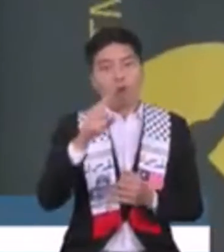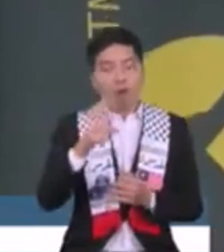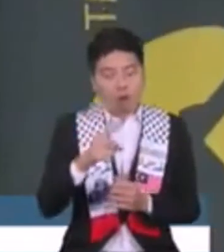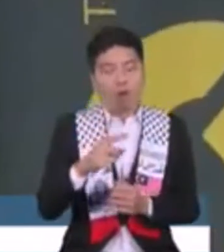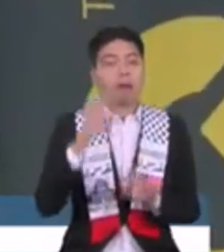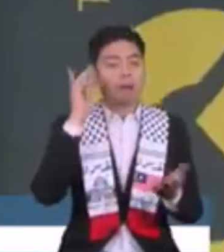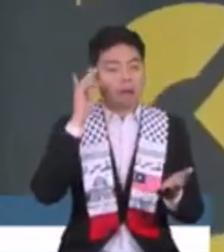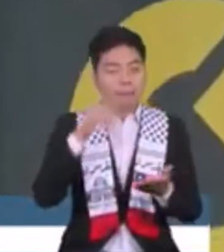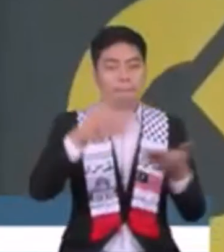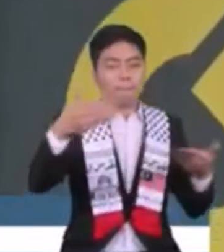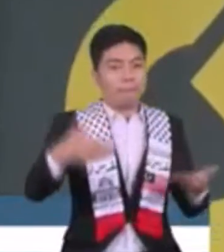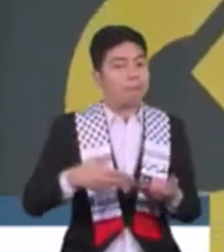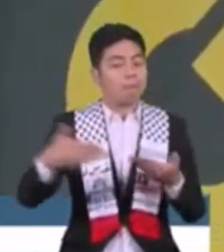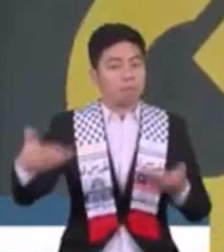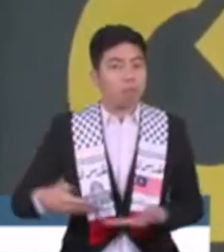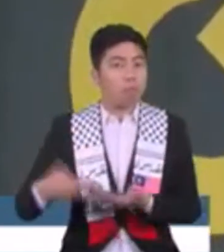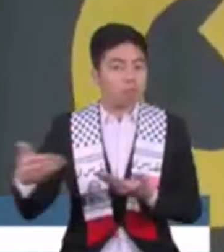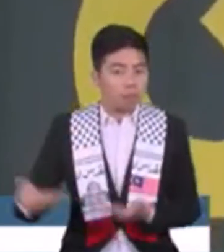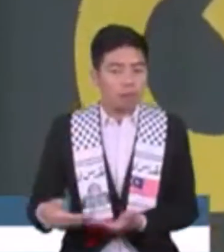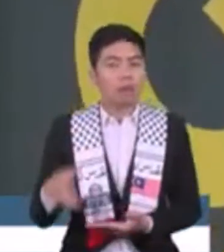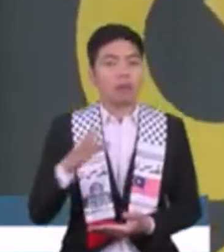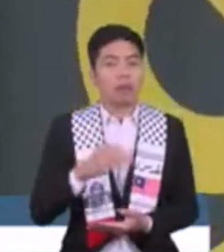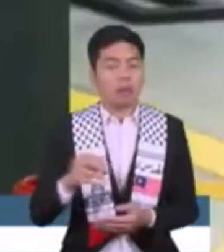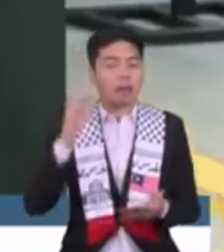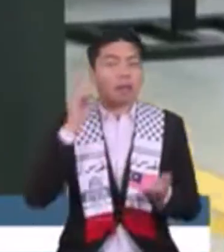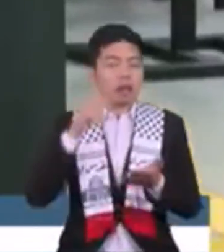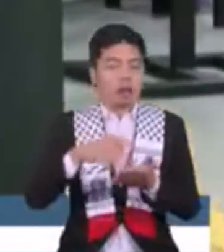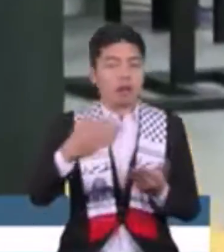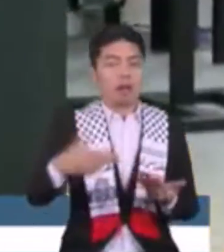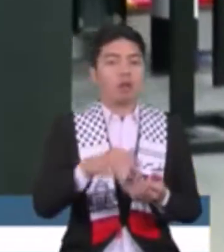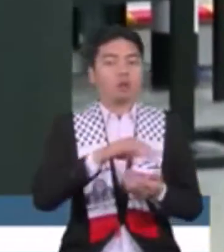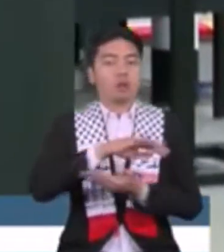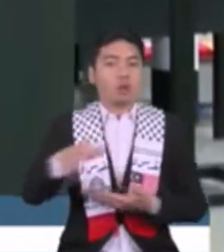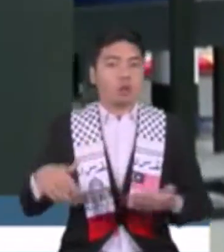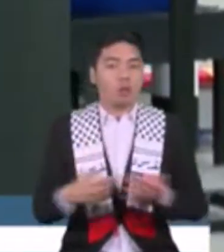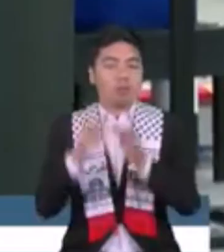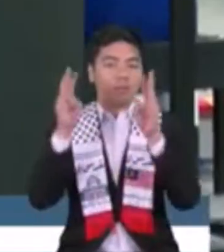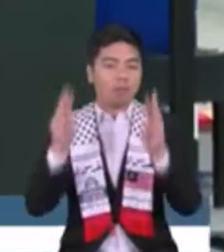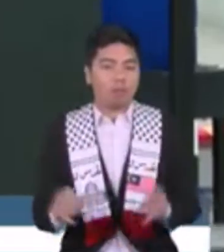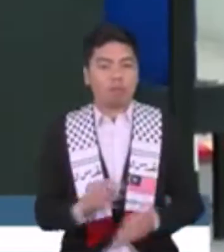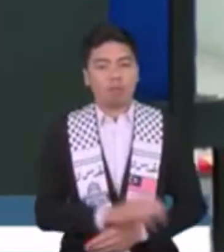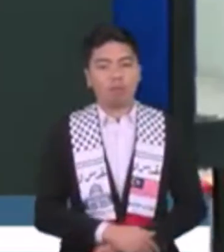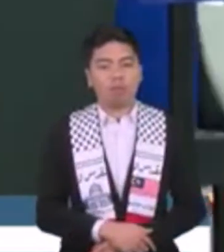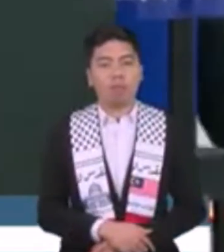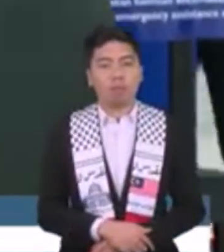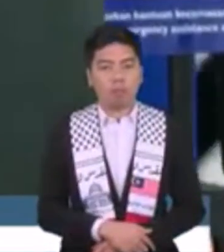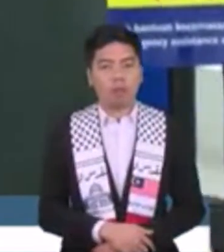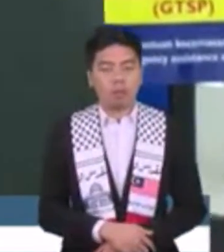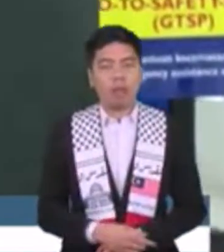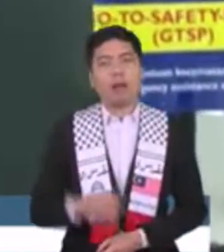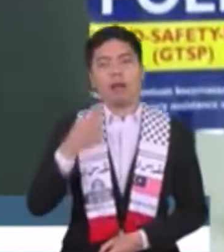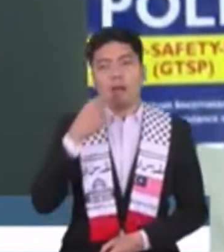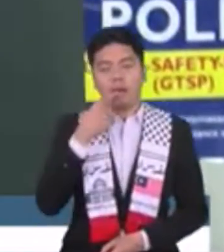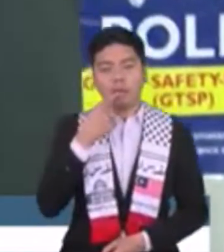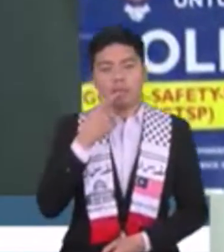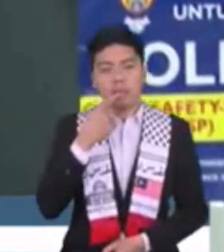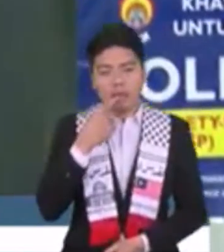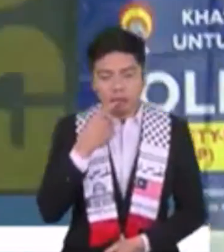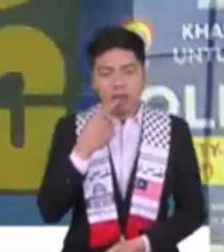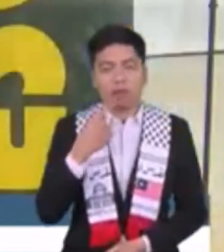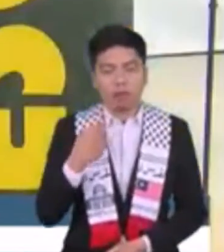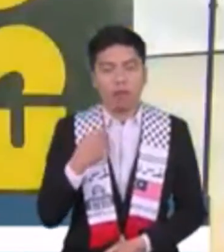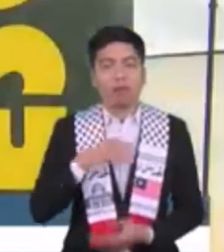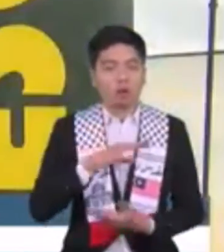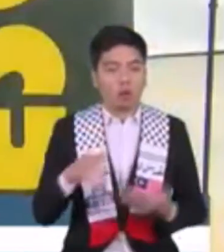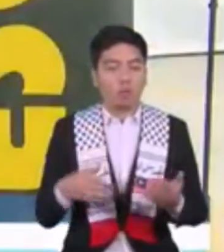mempromosi produk mereka selain medium mendekati semua lapisan masyarakat. Aroma dan rasa mengimbau rasa sajaknya memang